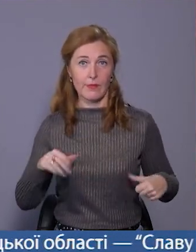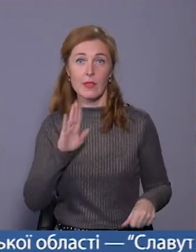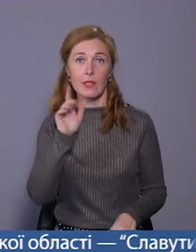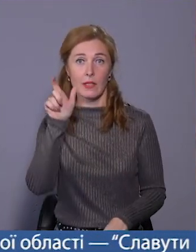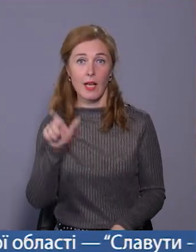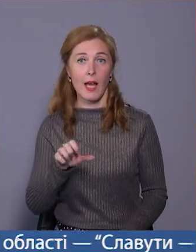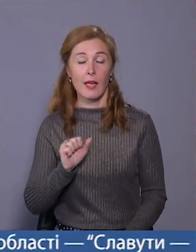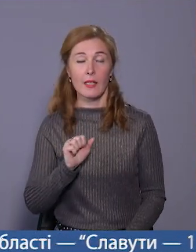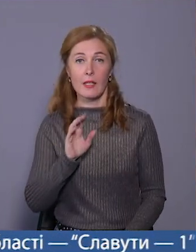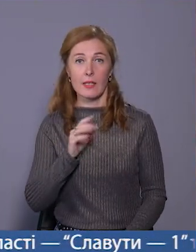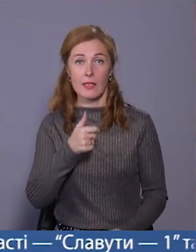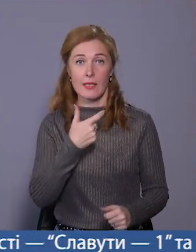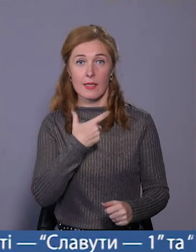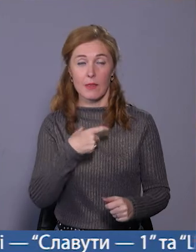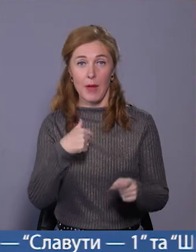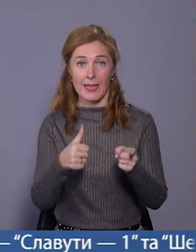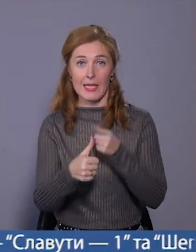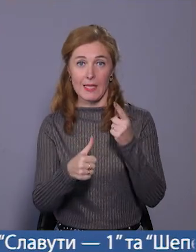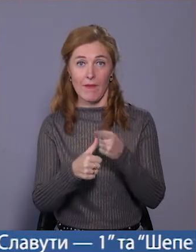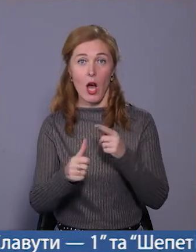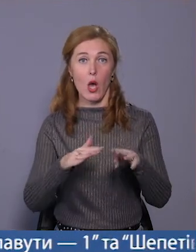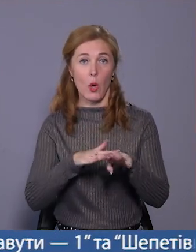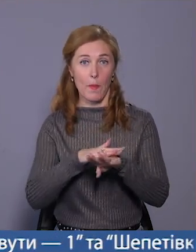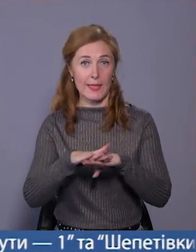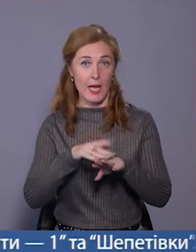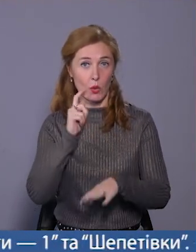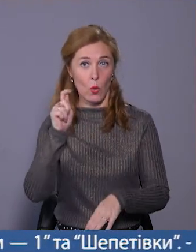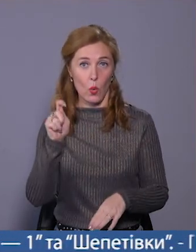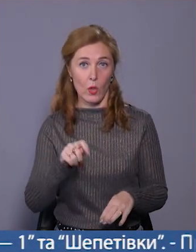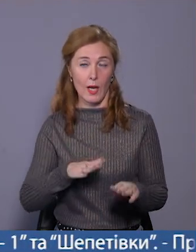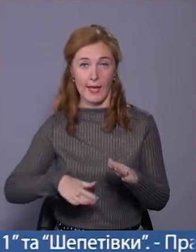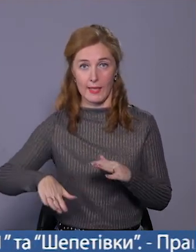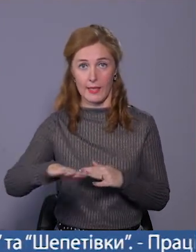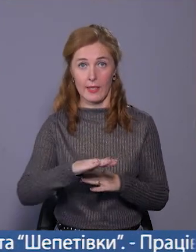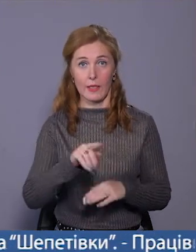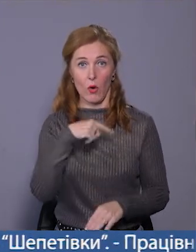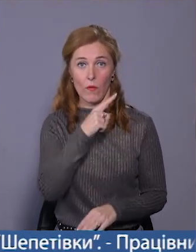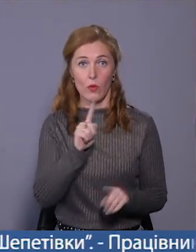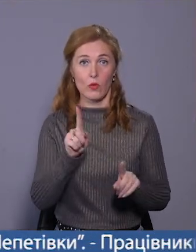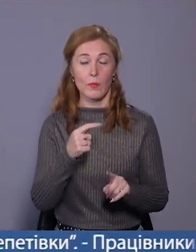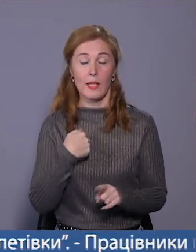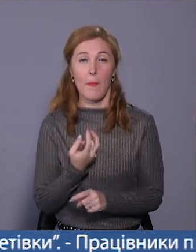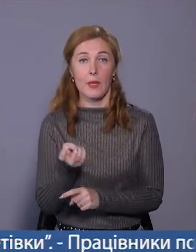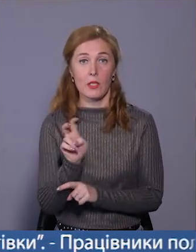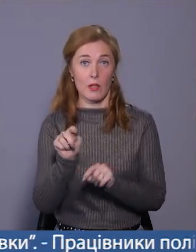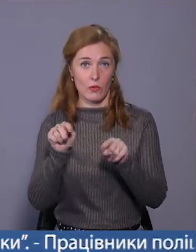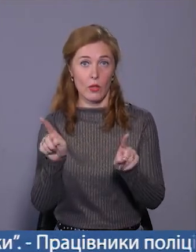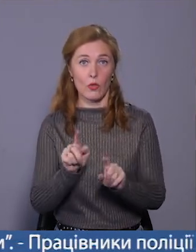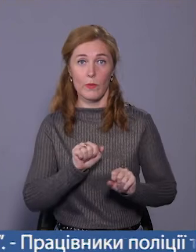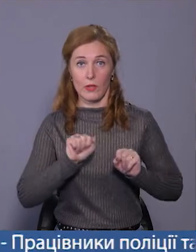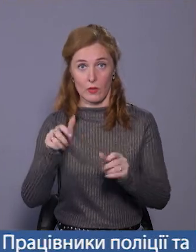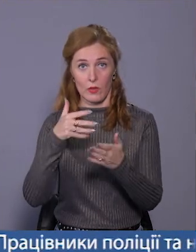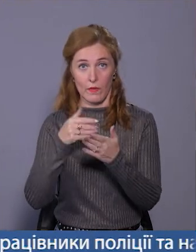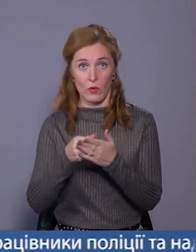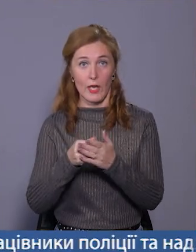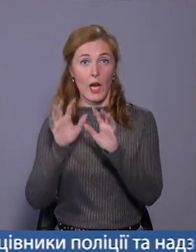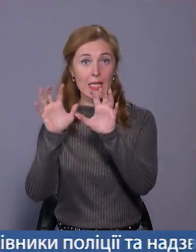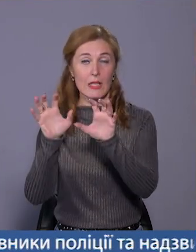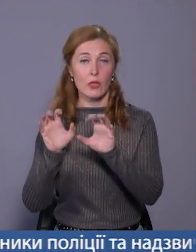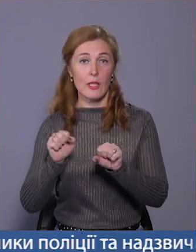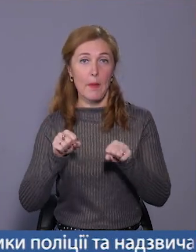себе громадянкою України, каже, прийшла сюди, аби захистити свої конституційні права. Щоб конституція розповсюджилася всіх громадян, щоб